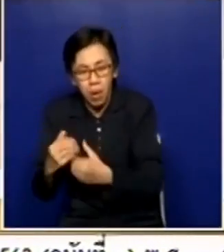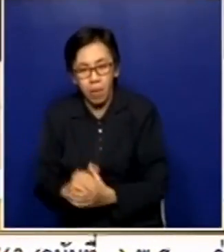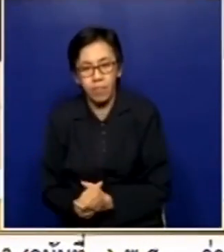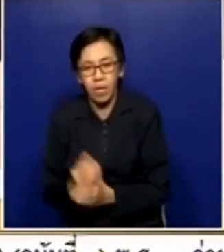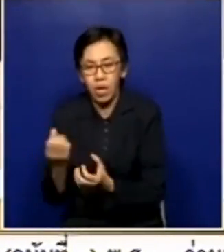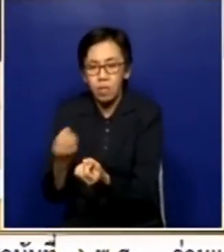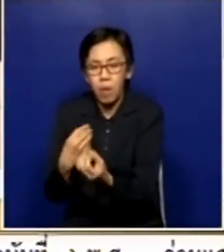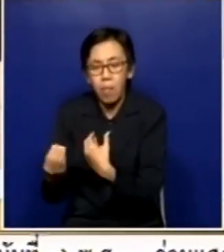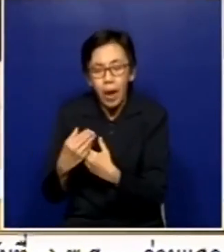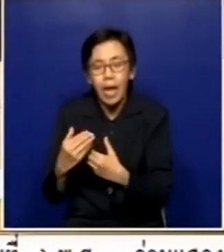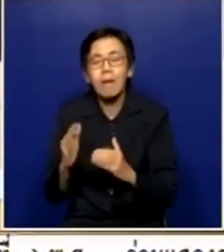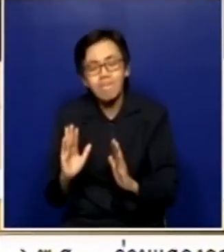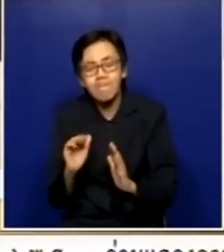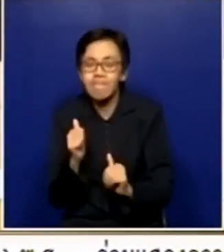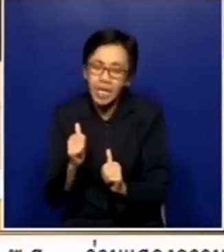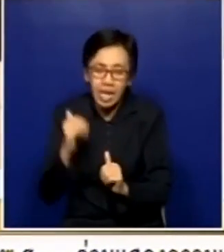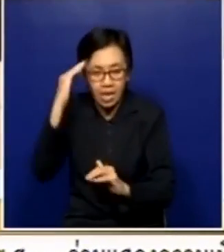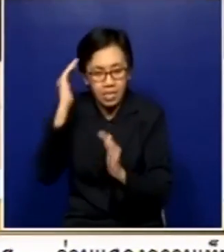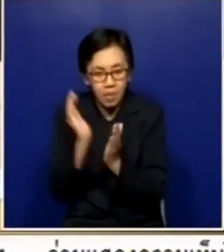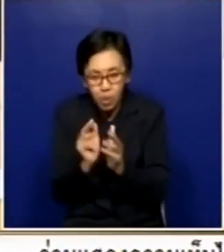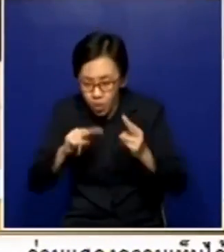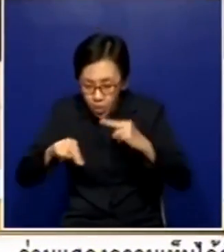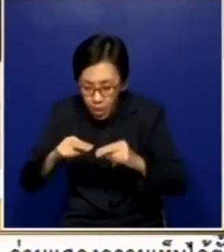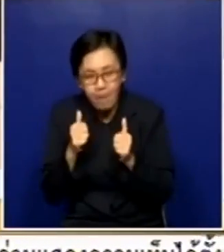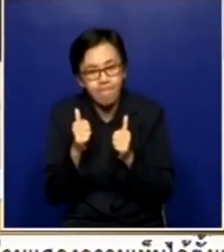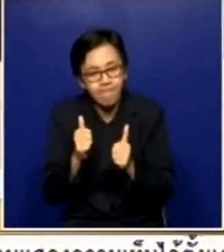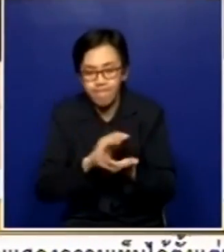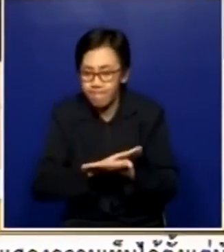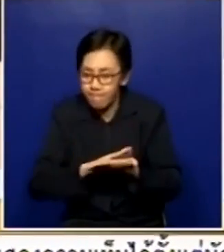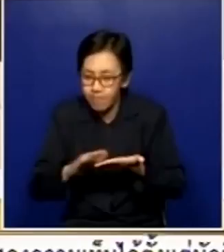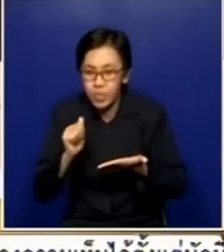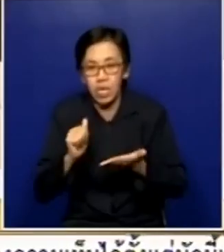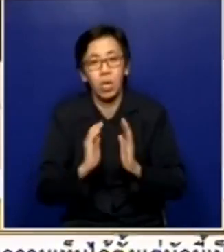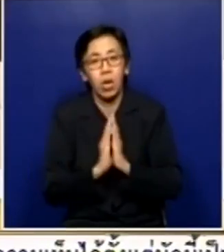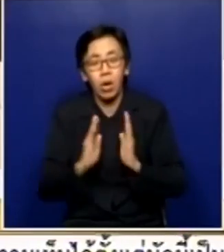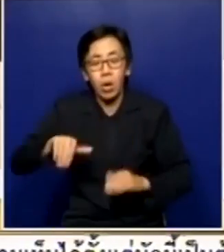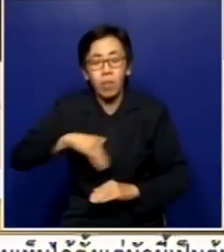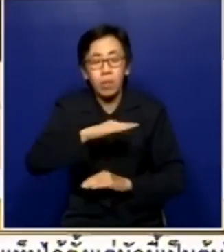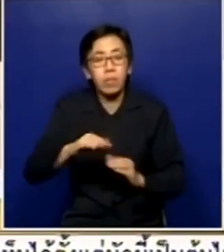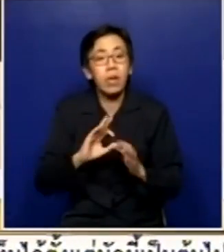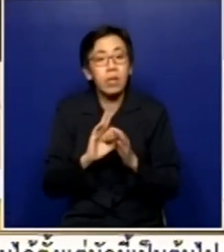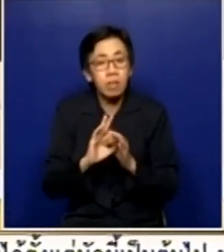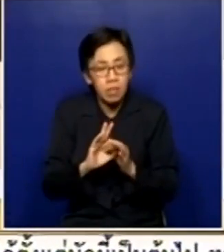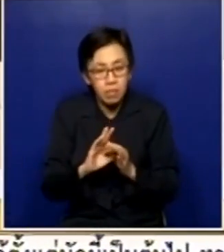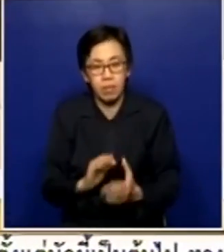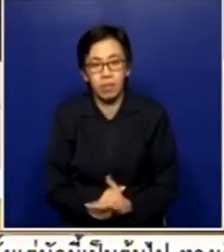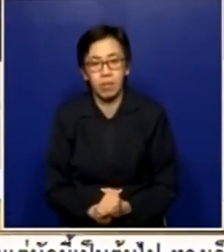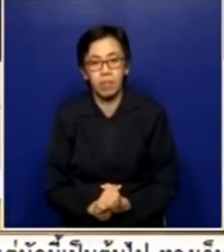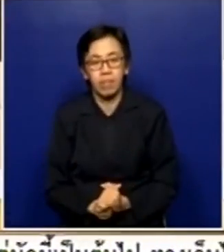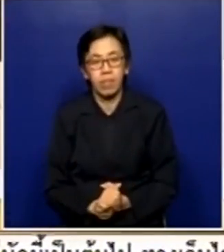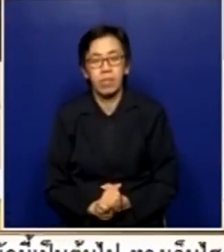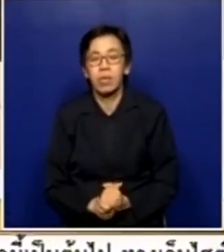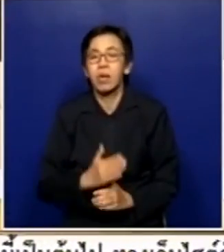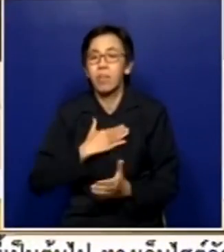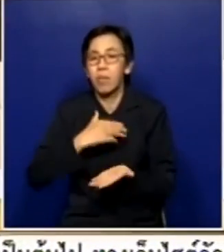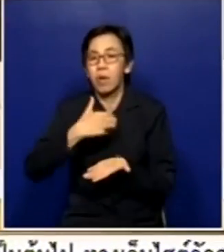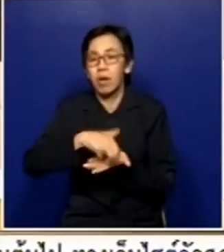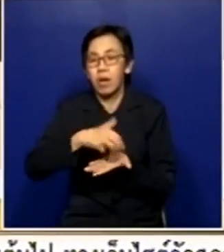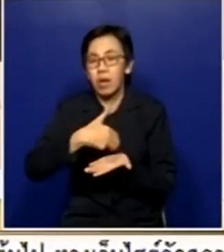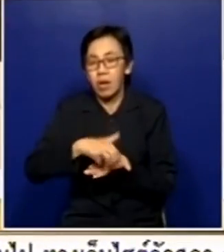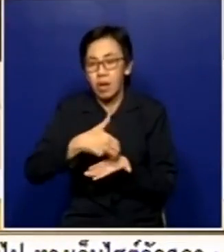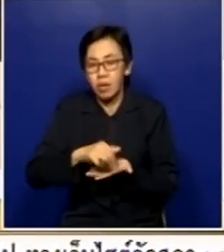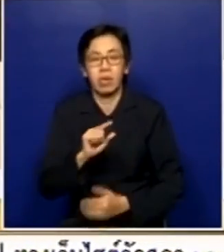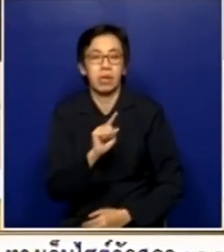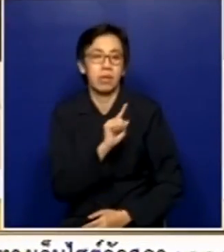บอกเรียบร้อยเช่นที่ก็ดูแลให้เรียบร้อยก็ผมขอขอบคุณพวกเราที่เป็นห่วงนะครับแต่ที่เกาะอนุญาติเรียนว่ามันเป็น